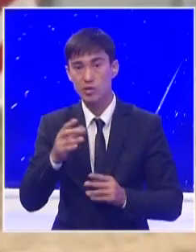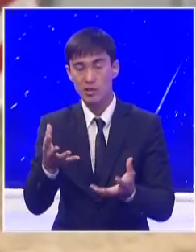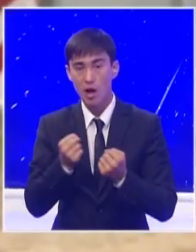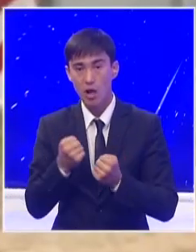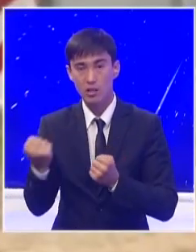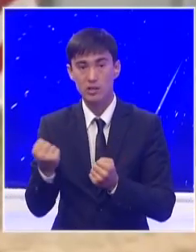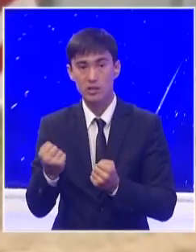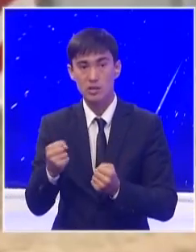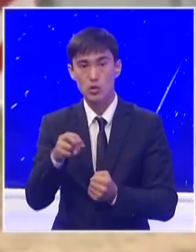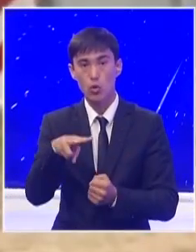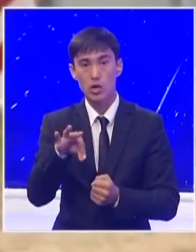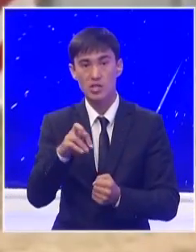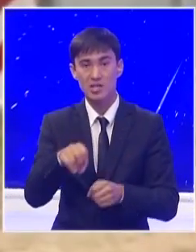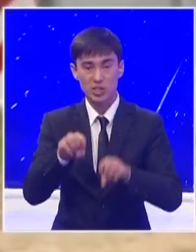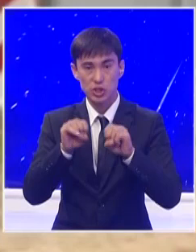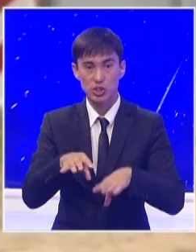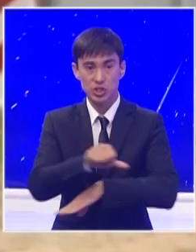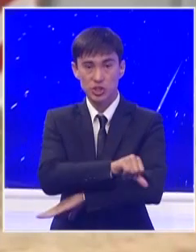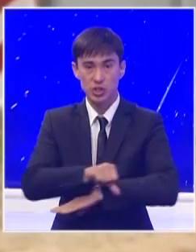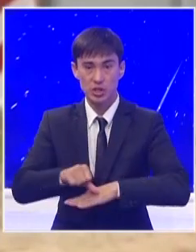шығыс шекарасына тексеруге шешім қабылдады.